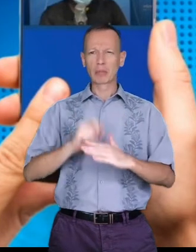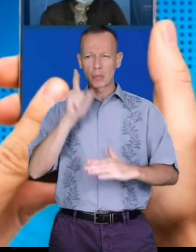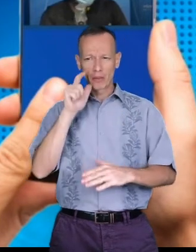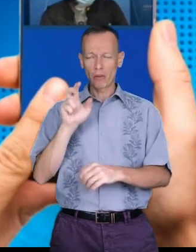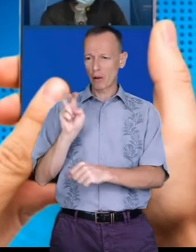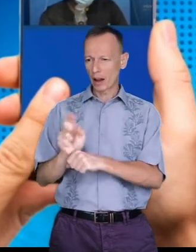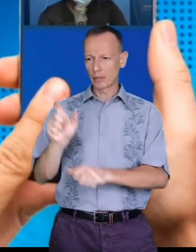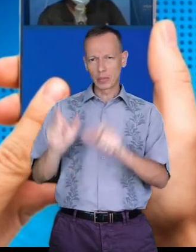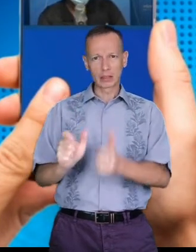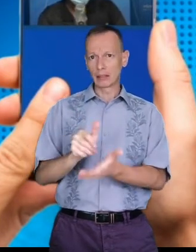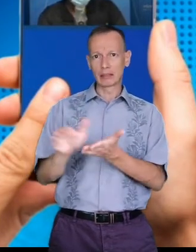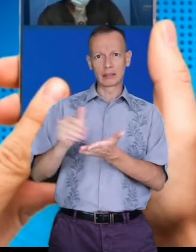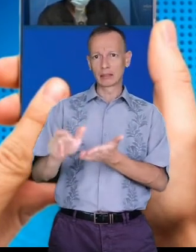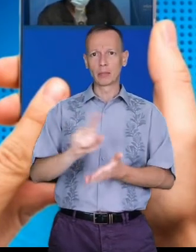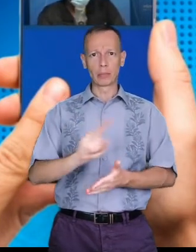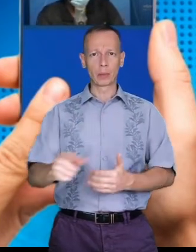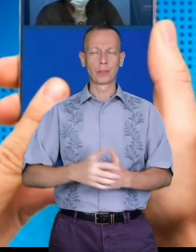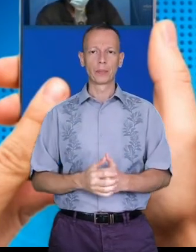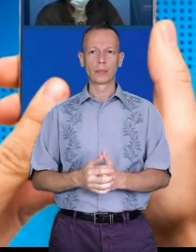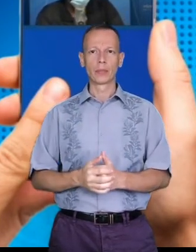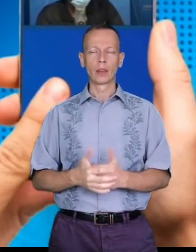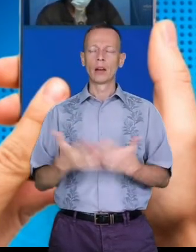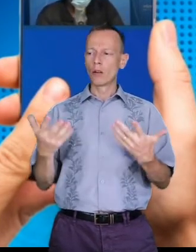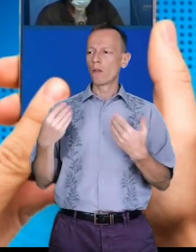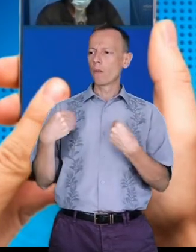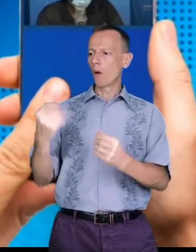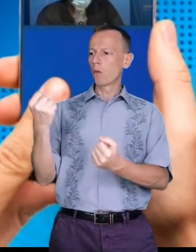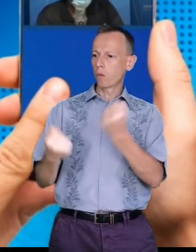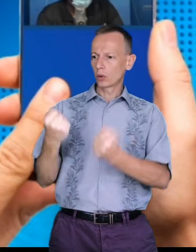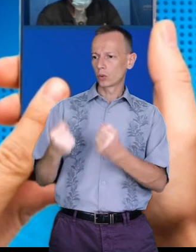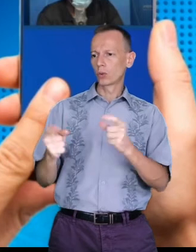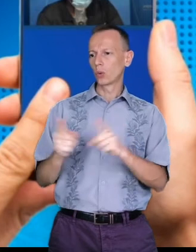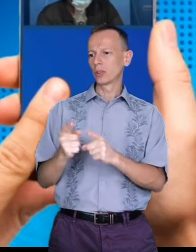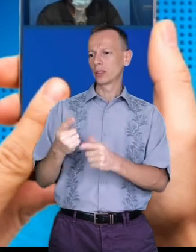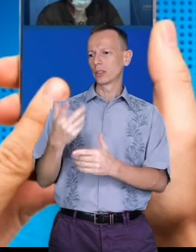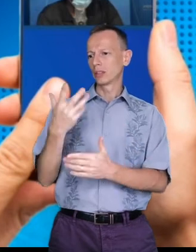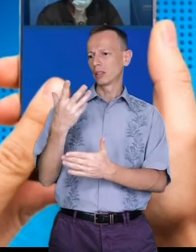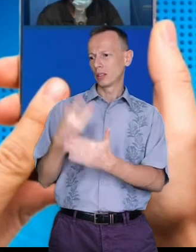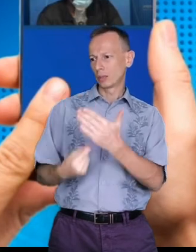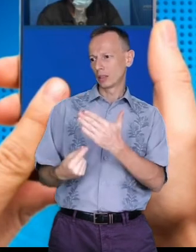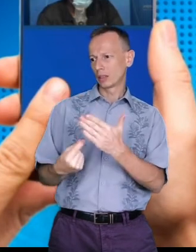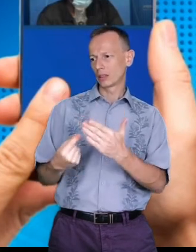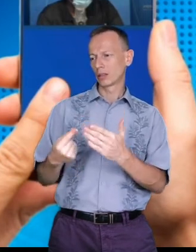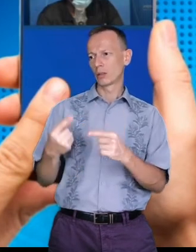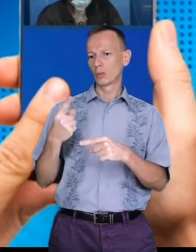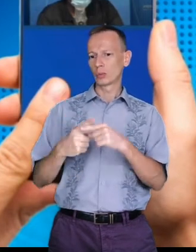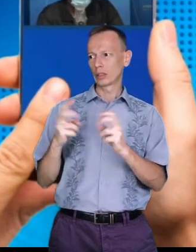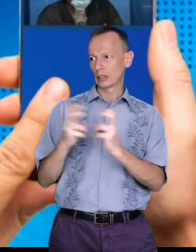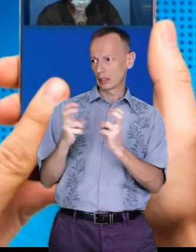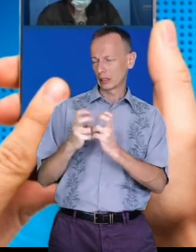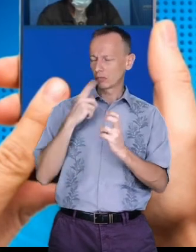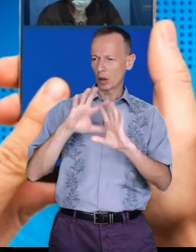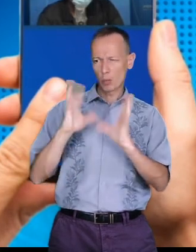maximum de garder notre personnel. Il n'est pas question de licencier. Alors, la vente de véhicules hybrides et électriques donc représente, on va